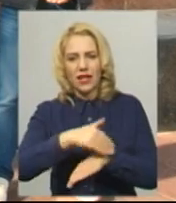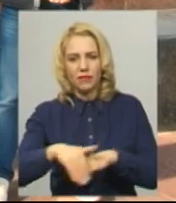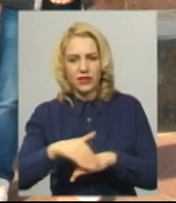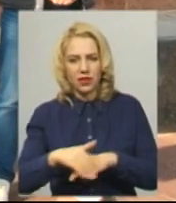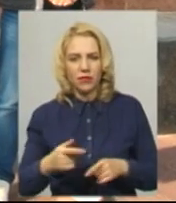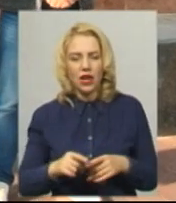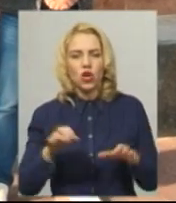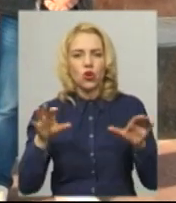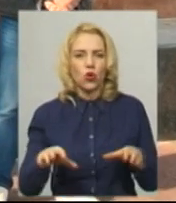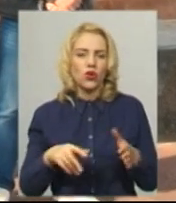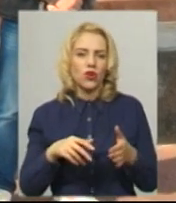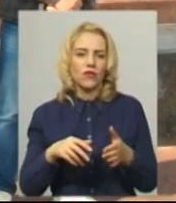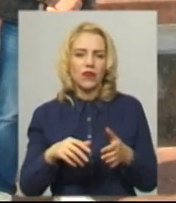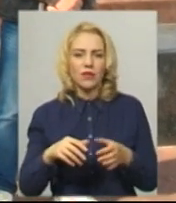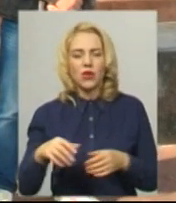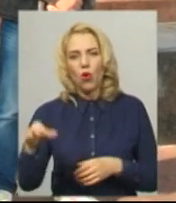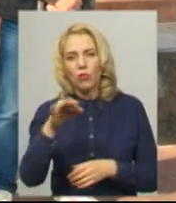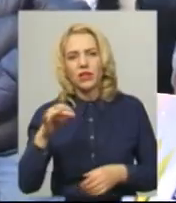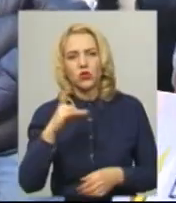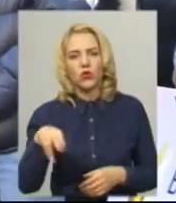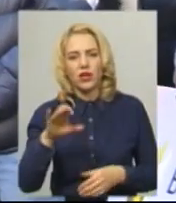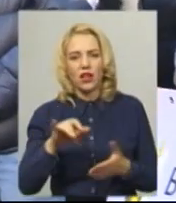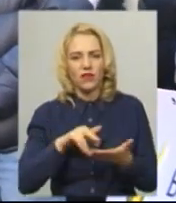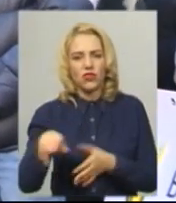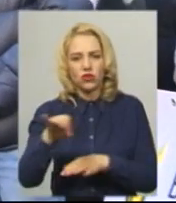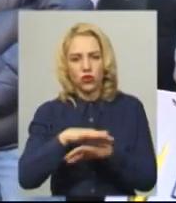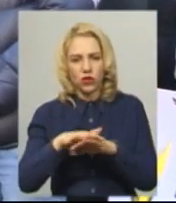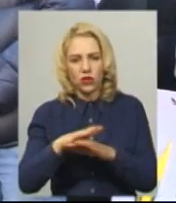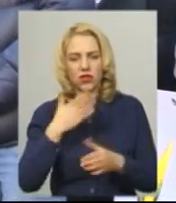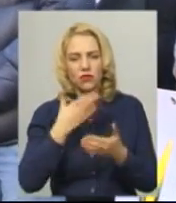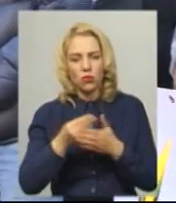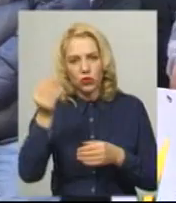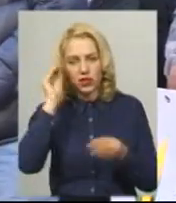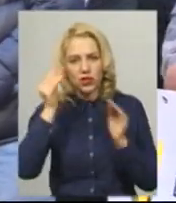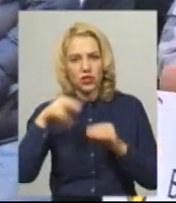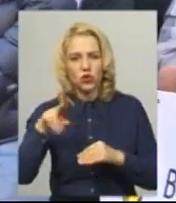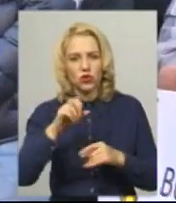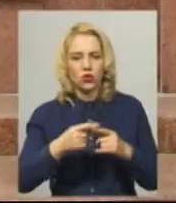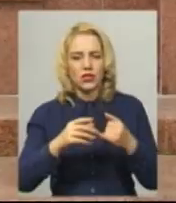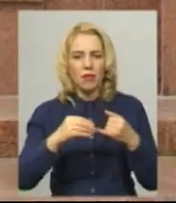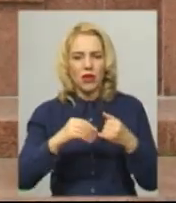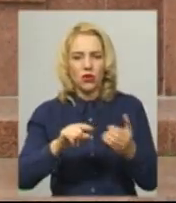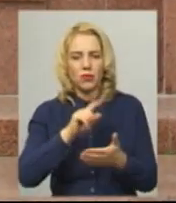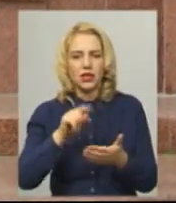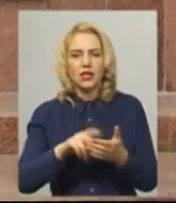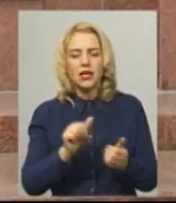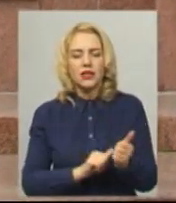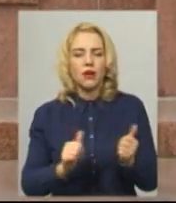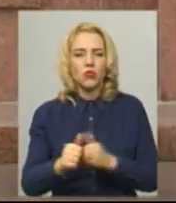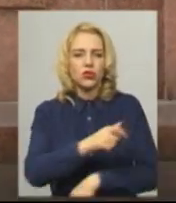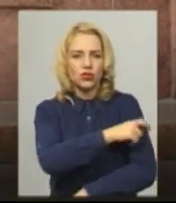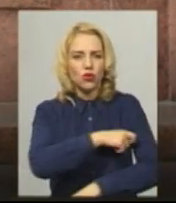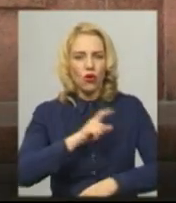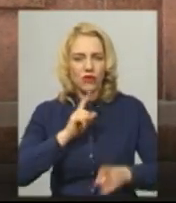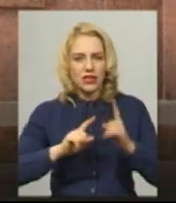обласної ради Михайло Загородний, виступивши із офіційною позицією місцевої влади з приводу земельного питання. На позачерговій сесії